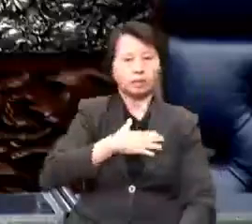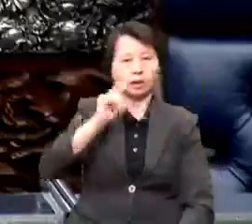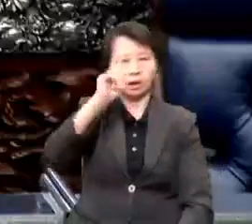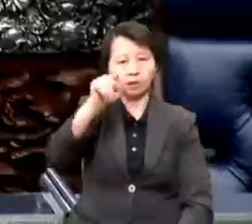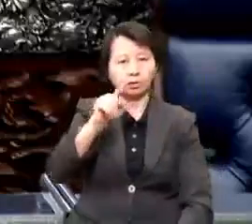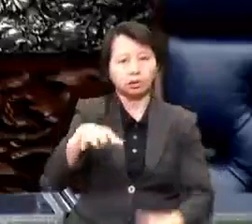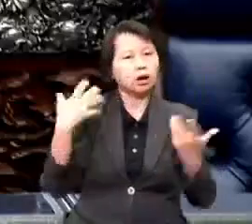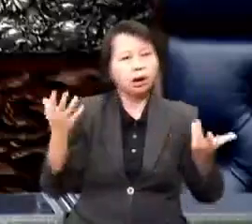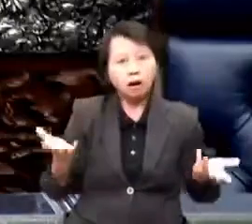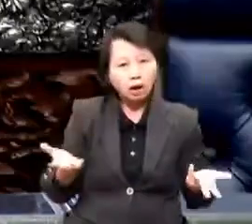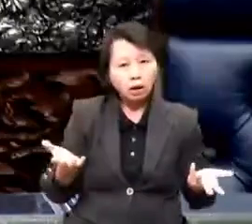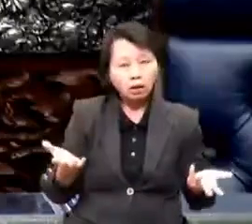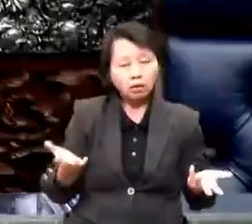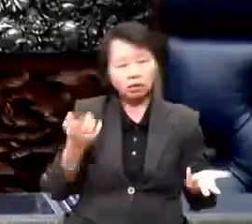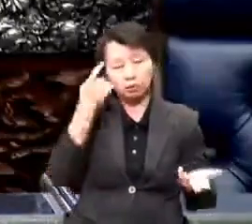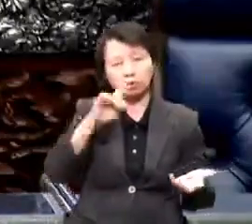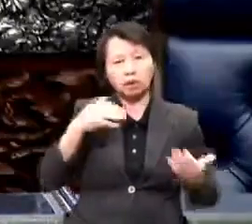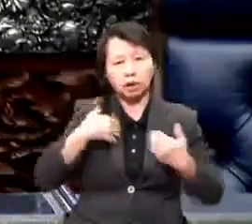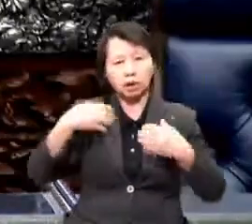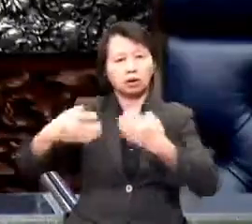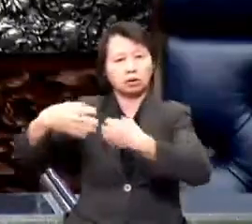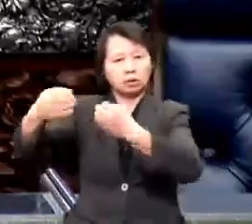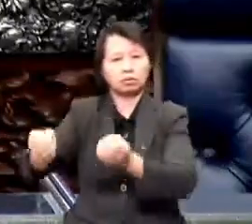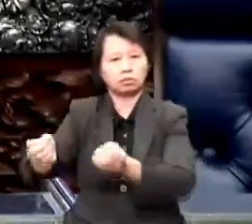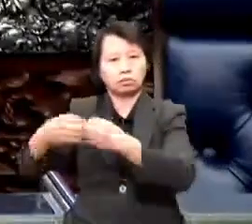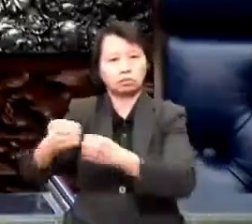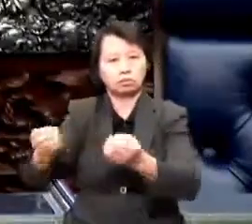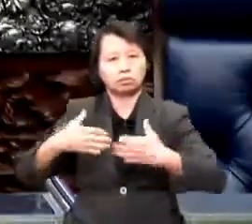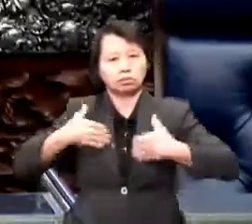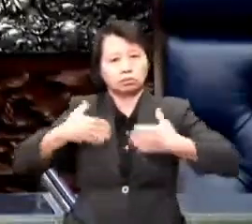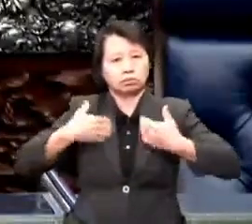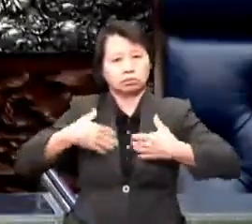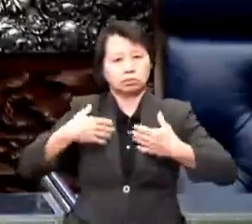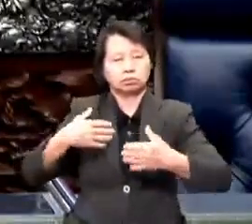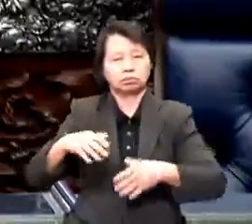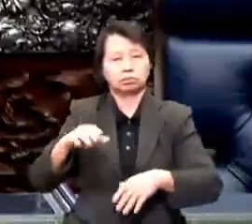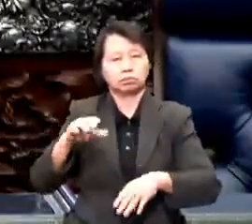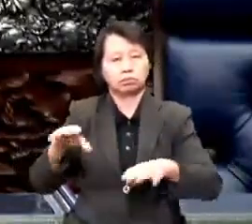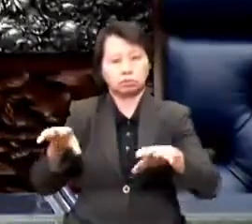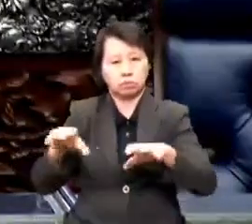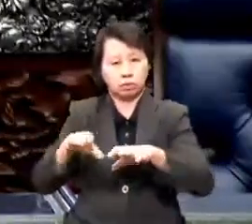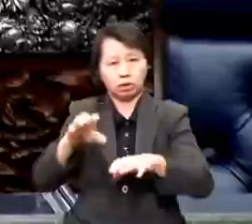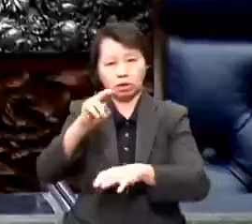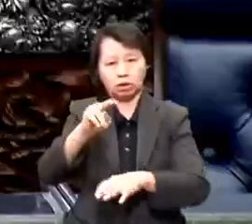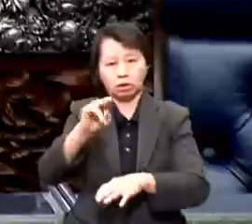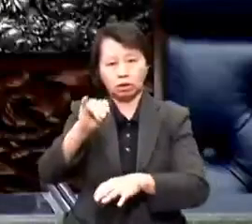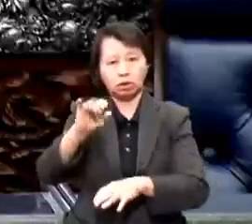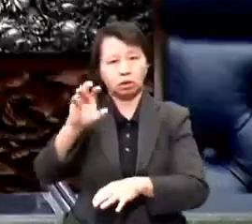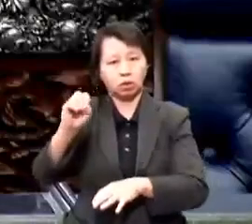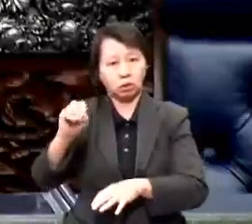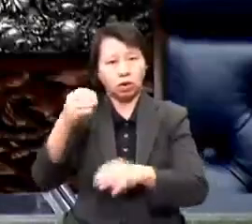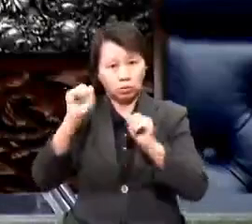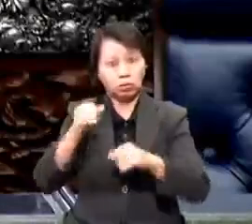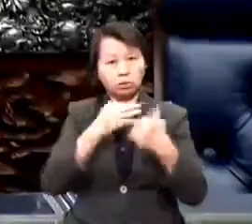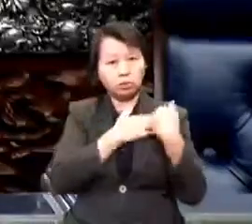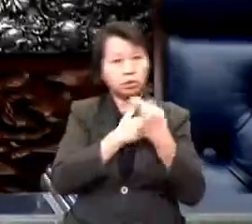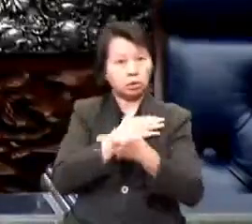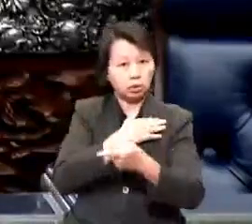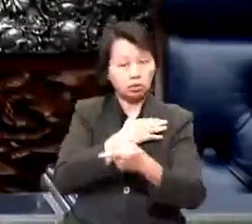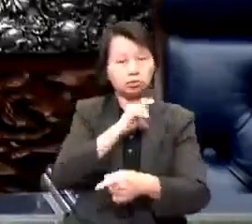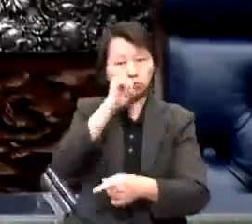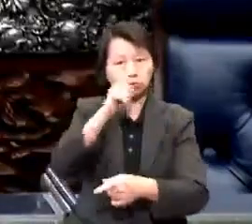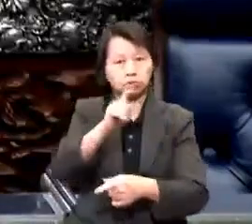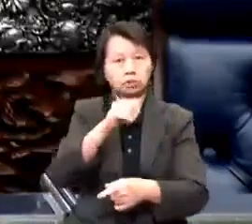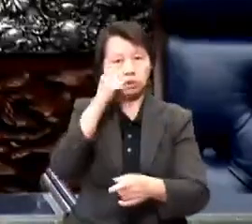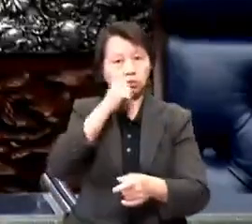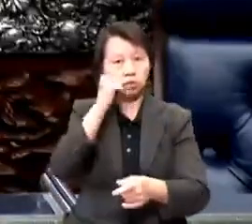bag mananakah dengan mewujudnya pejabat kesejasaan buatan kebangsaan iitu no boleh berperanan dalam memastikan